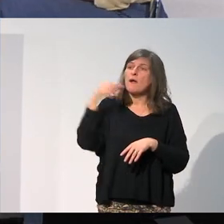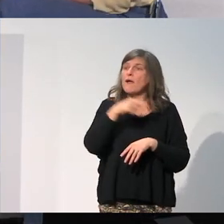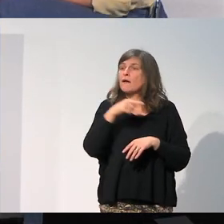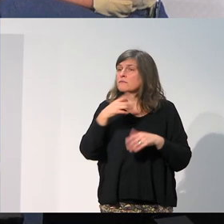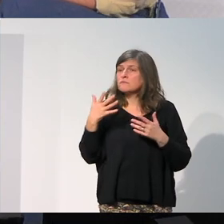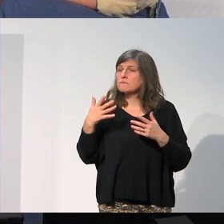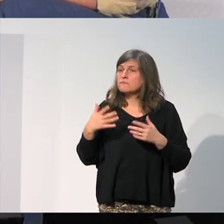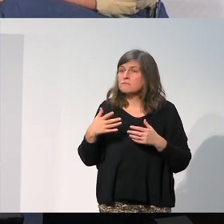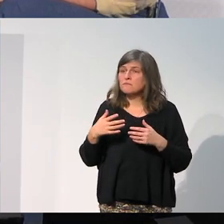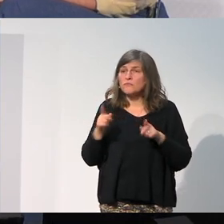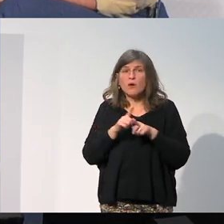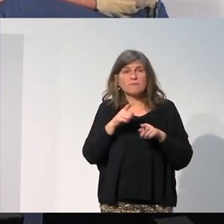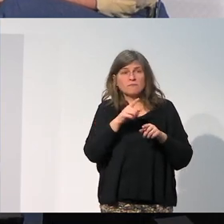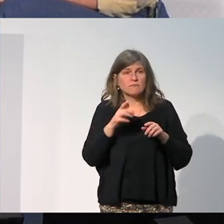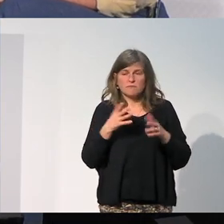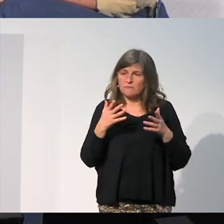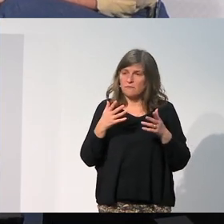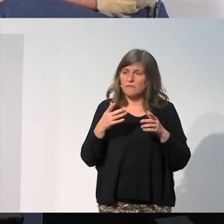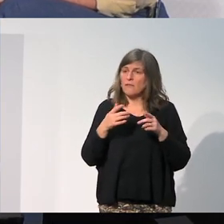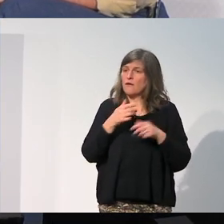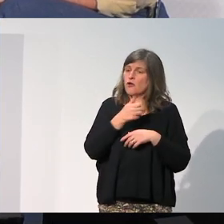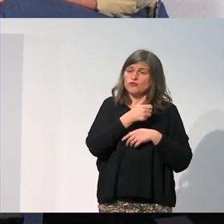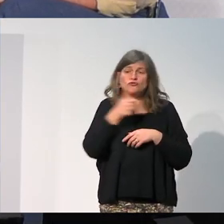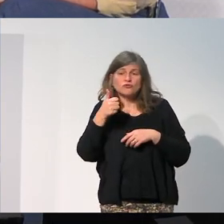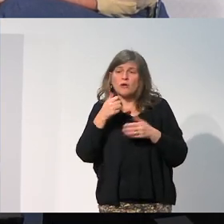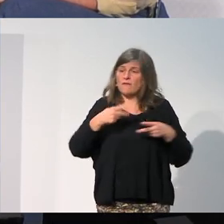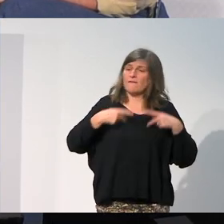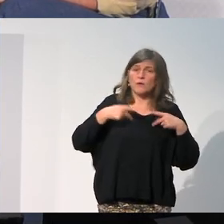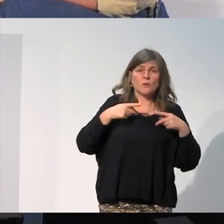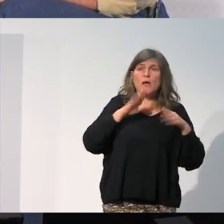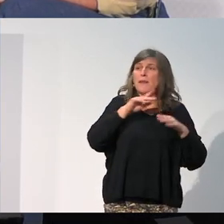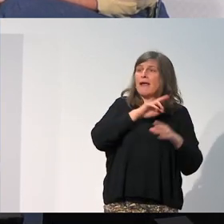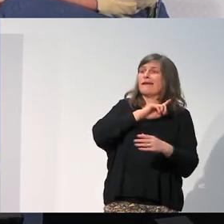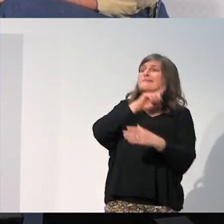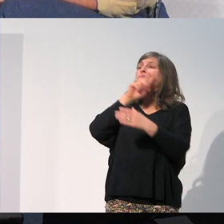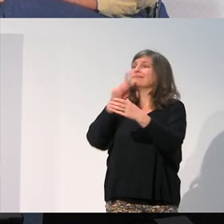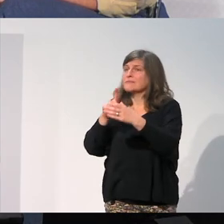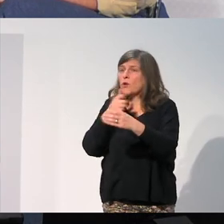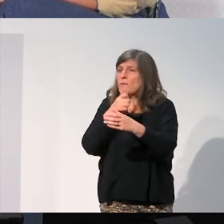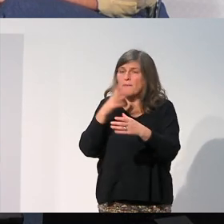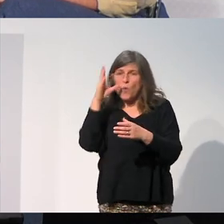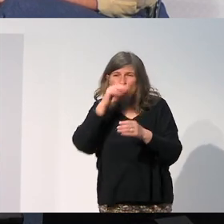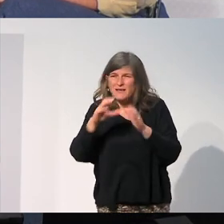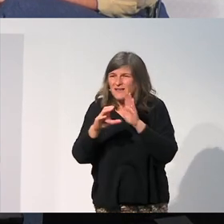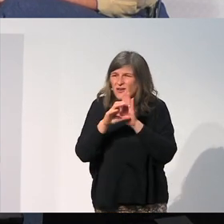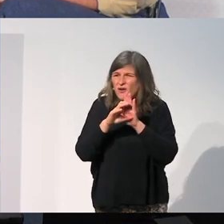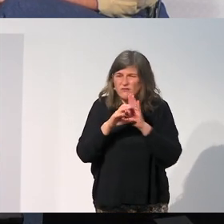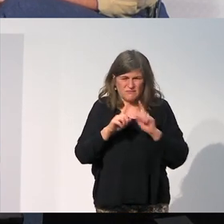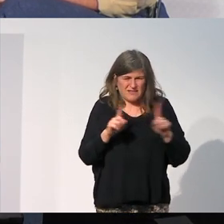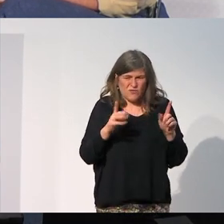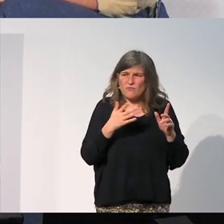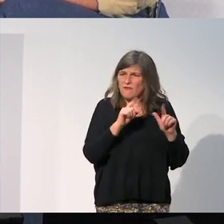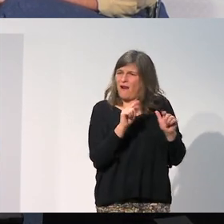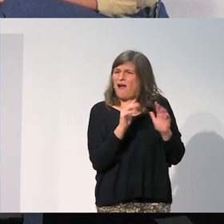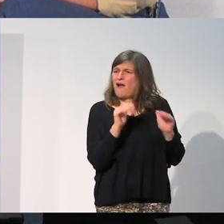dans un... Il est déshumanisé, un humain qui a vécu tout seul, quelque part. On ne dirait pas qu'il est déshumanisé, qu'il a changé. Au contraire, on va essayer de dire que malgré